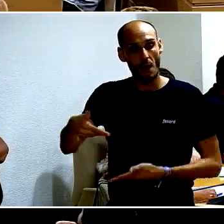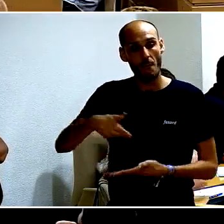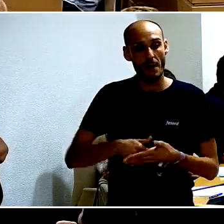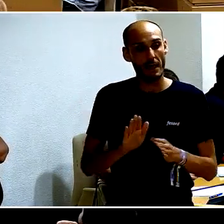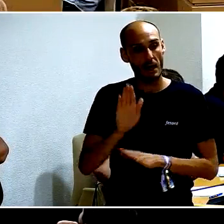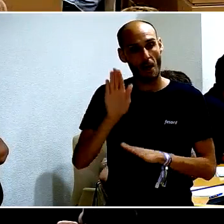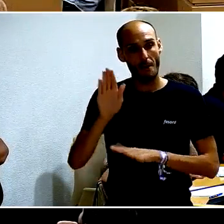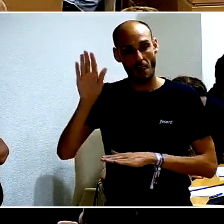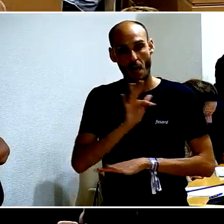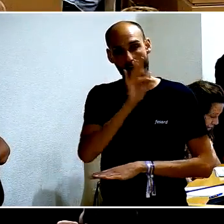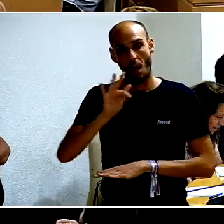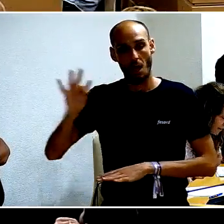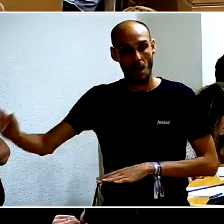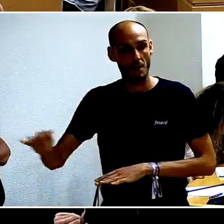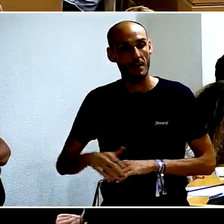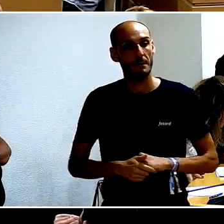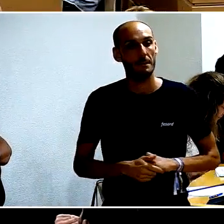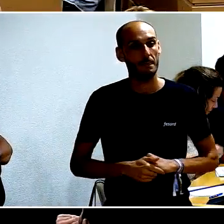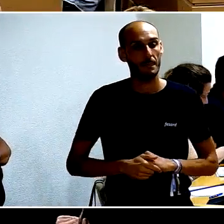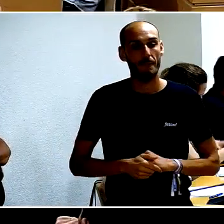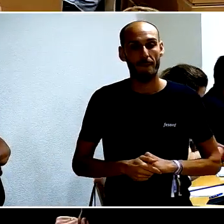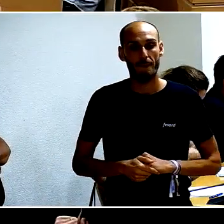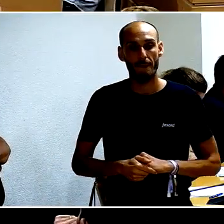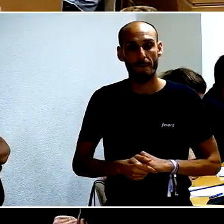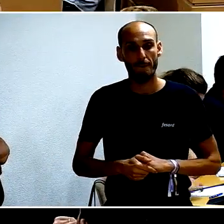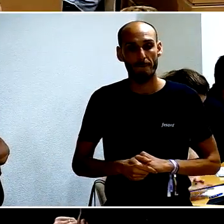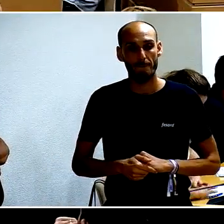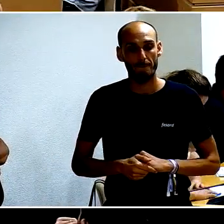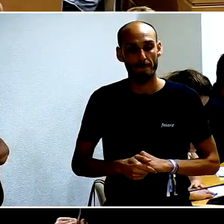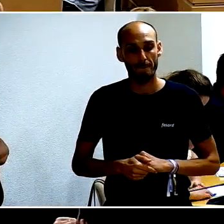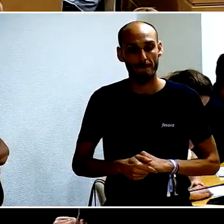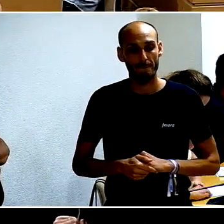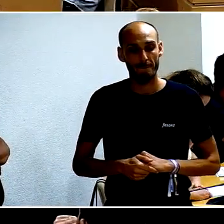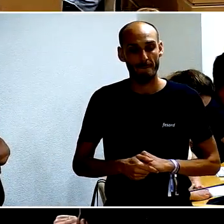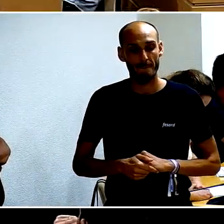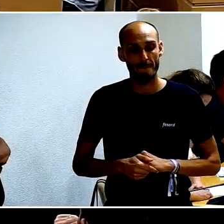quan tinguin el seu moment per a intervindre en aquesta sessió plenària.